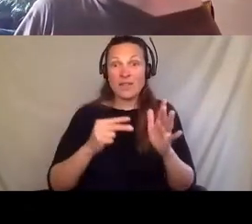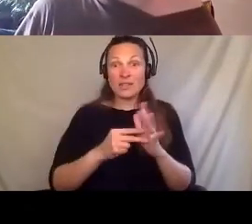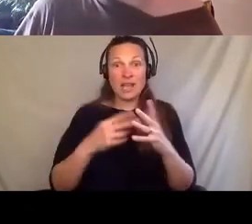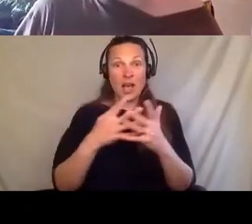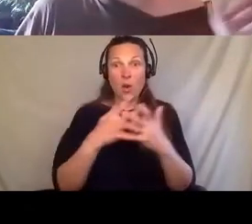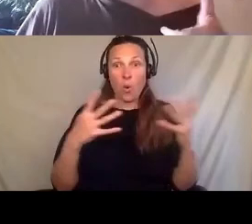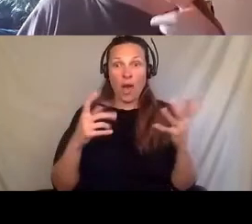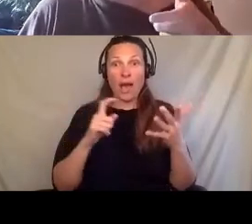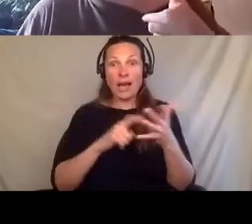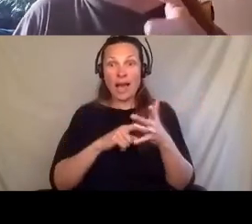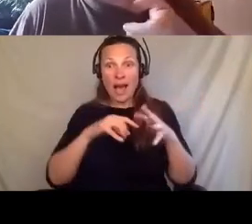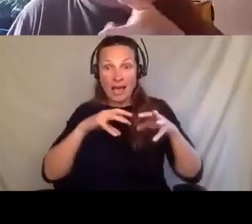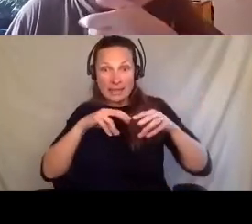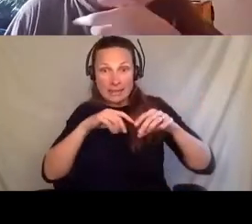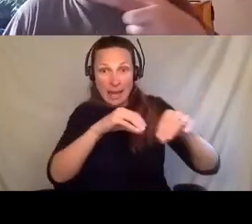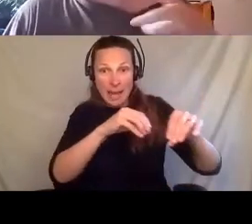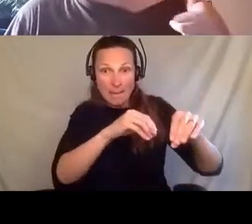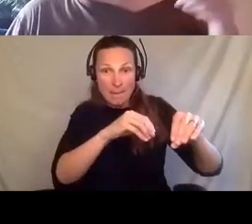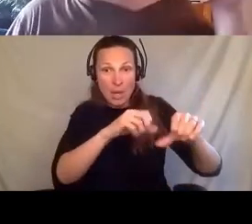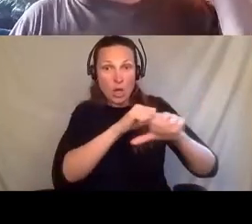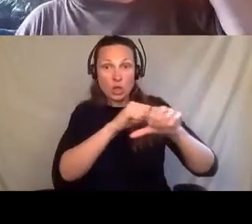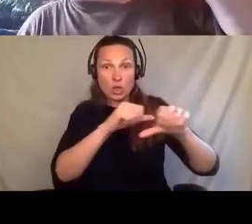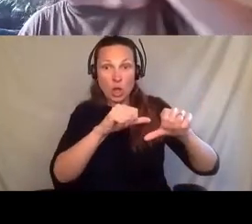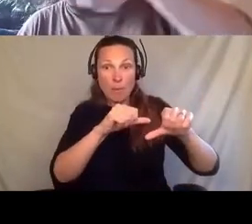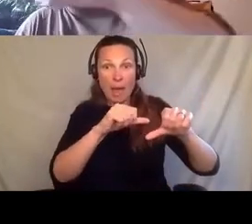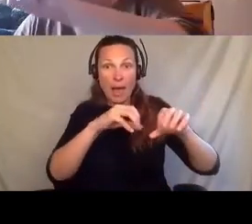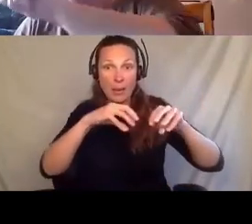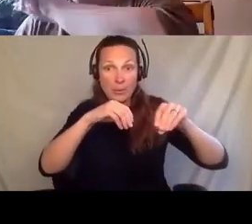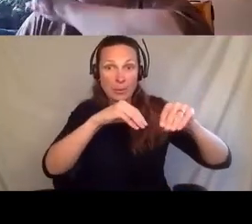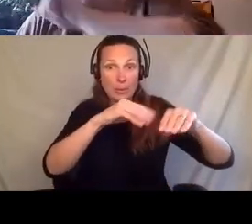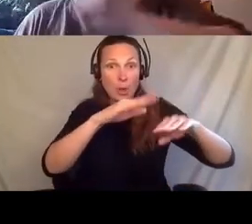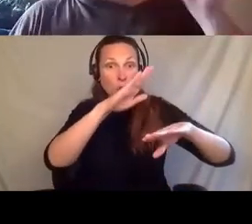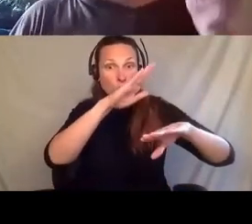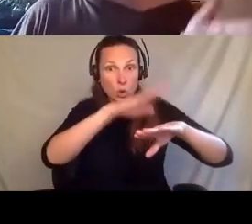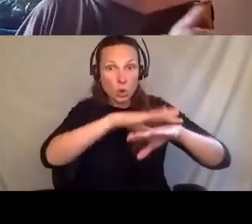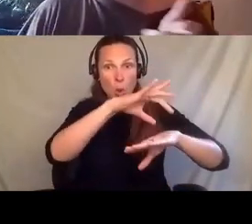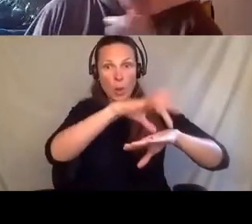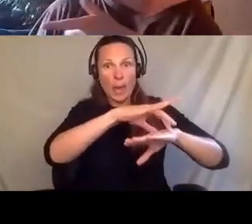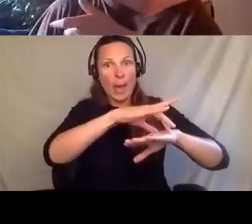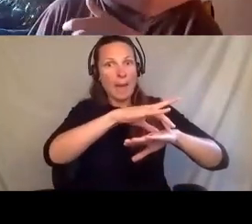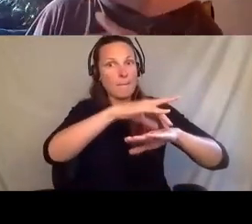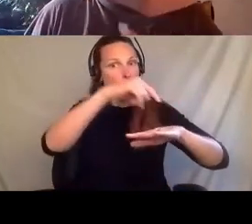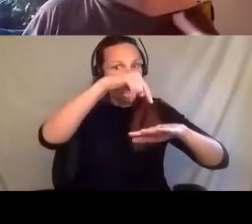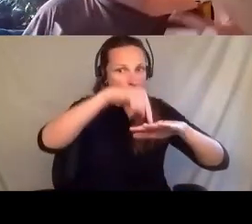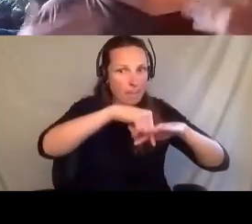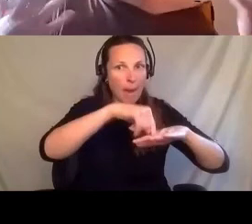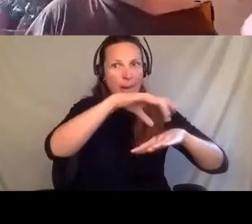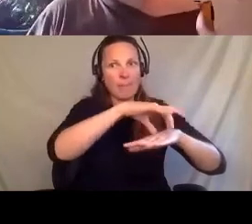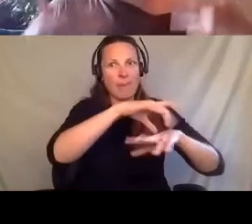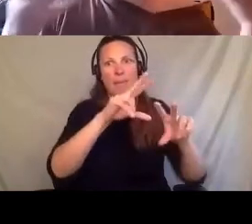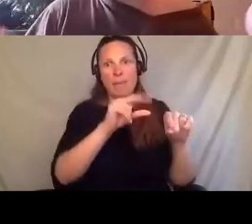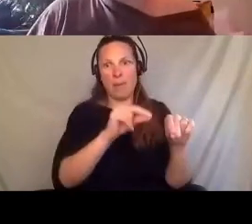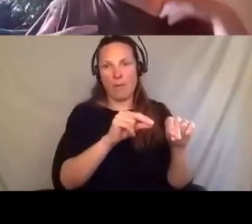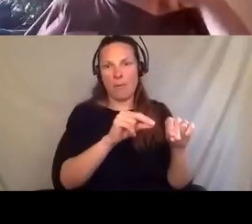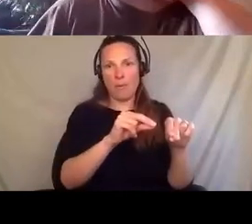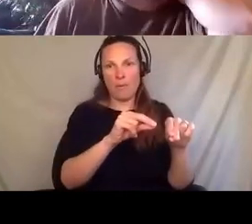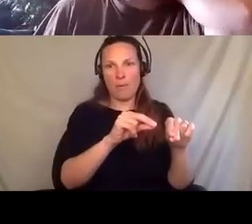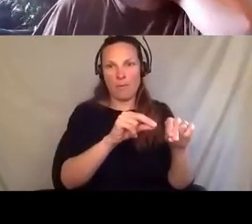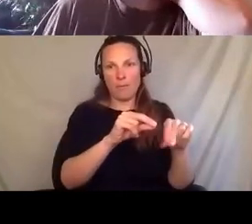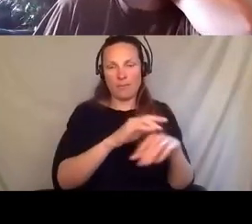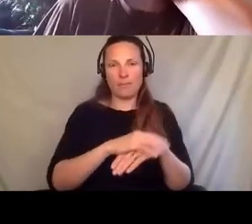lorsqu'on sème. On asperge le terreau d'eau, on met nos petites graines et ensuite on asperge encore le terreau d'eau et on